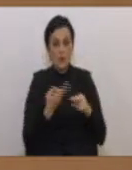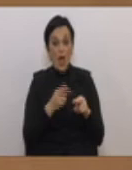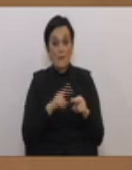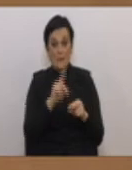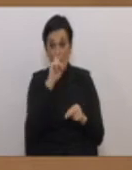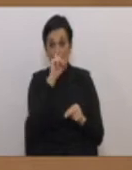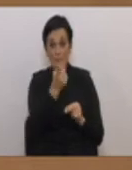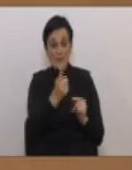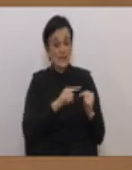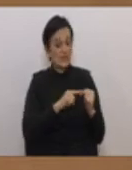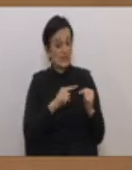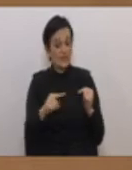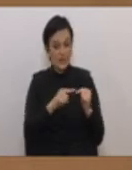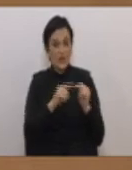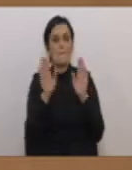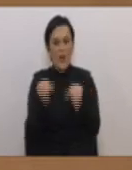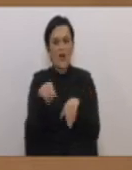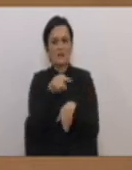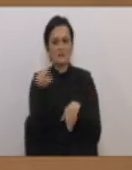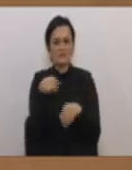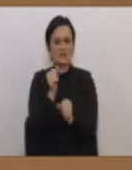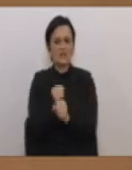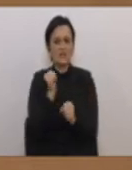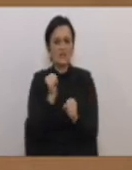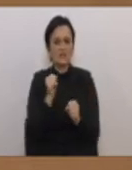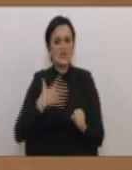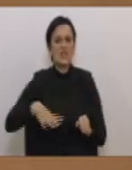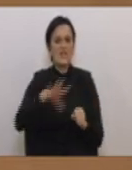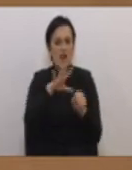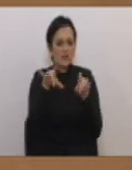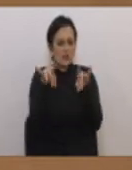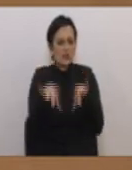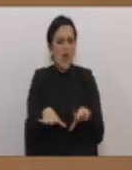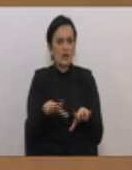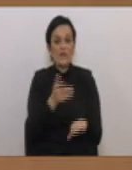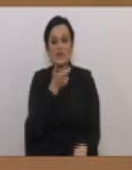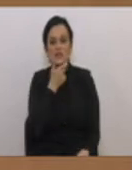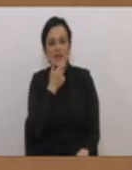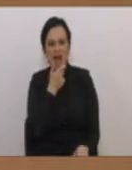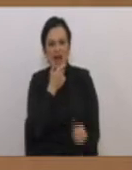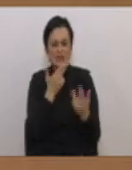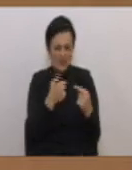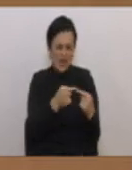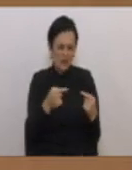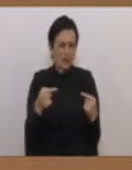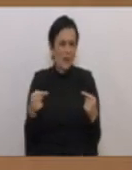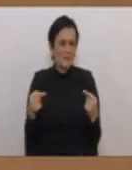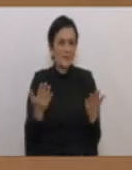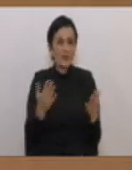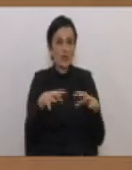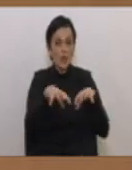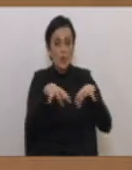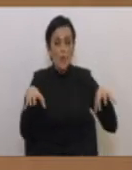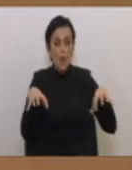ერთი თვის განმავლობაში მაინც მოახერხეს და ჩატოვეს ქვეყანა მუდმივ სააგაშვილის და შემდეგ